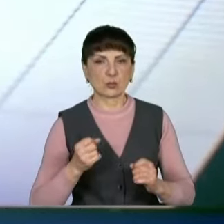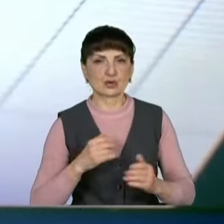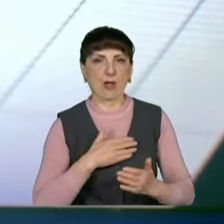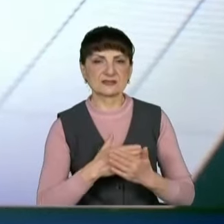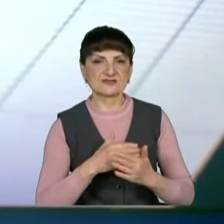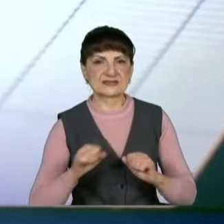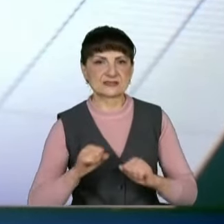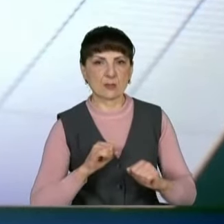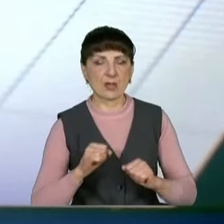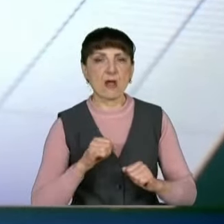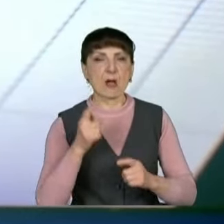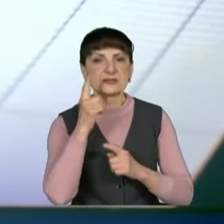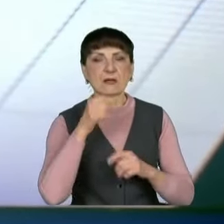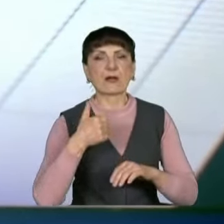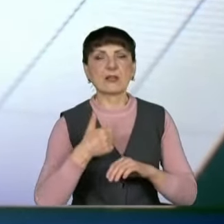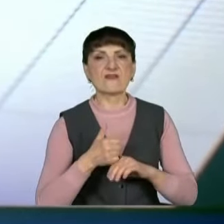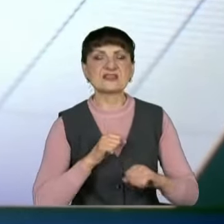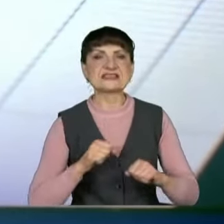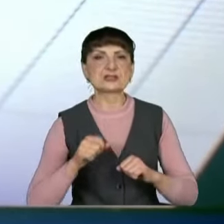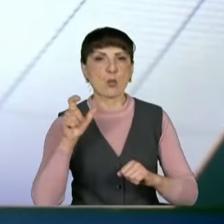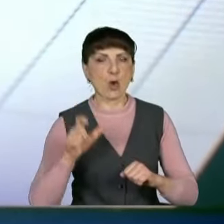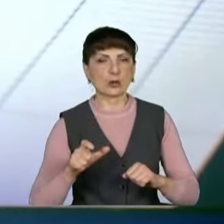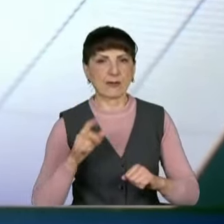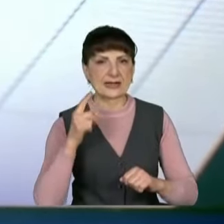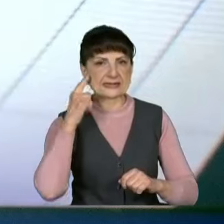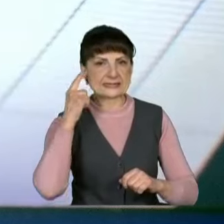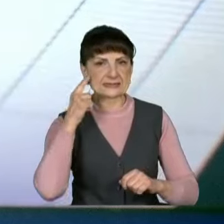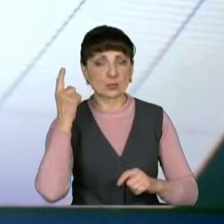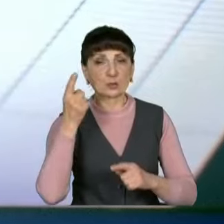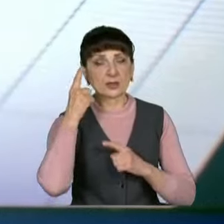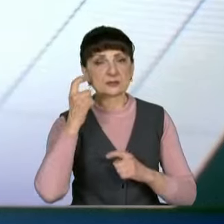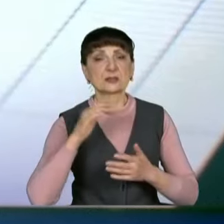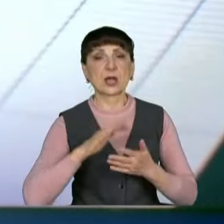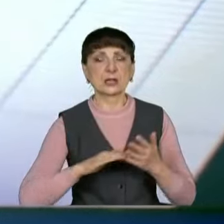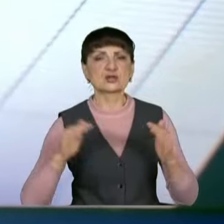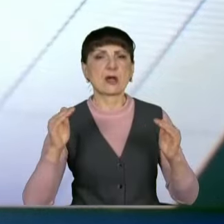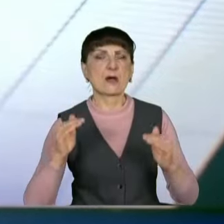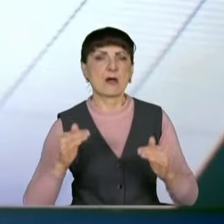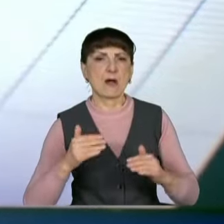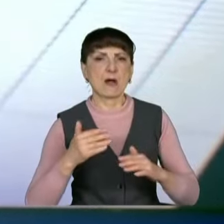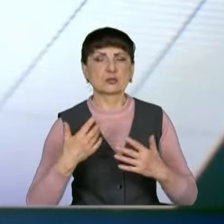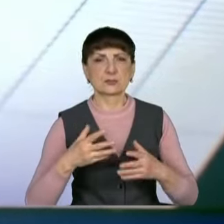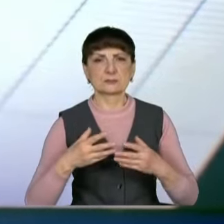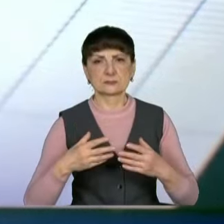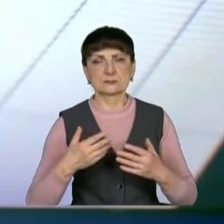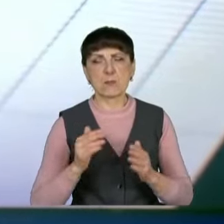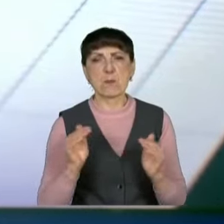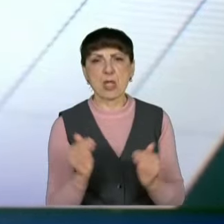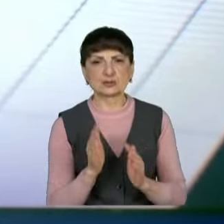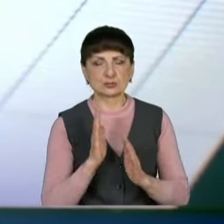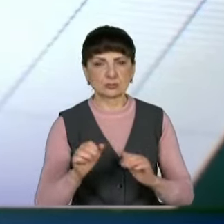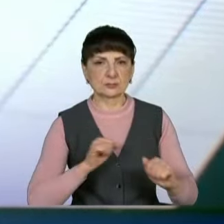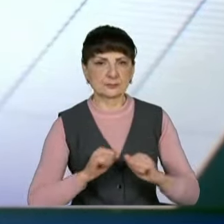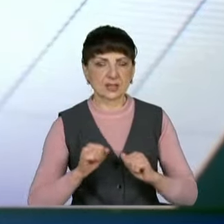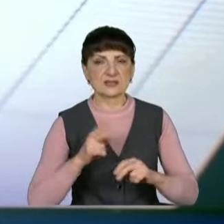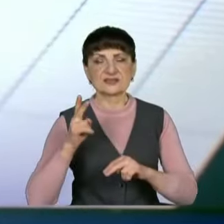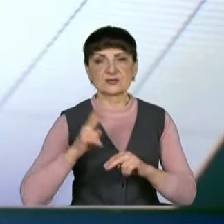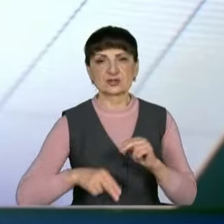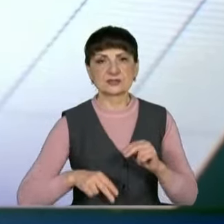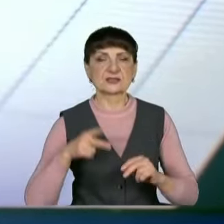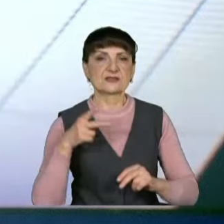написал главный сейсмолог Кыргызстана. Канат Абдрахматов прогнозирует дальнейшее ослабление периода активных подземных толчков, которые завершатся